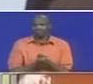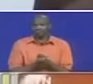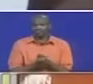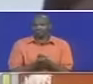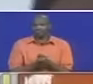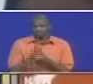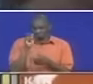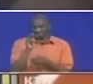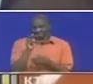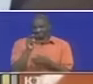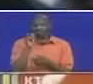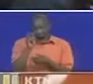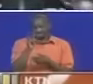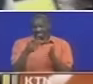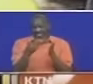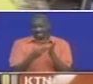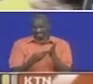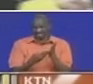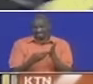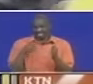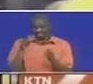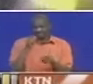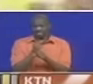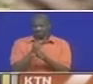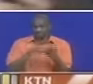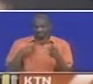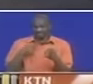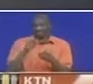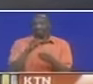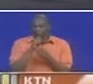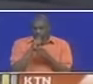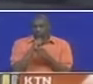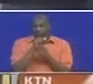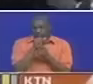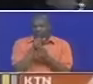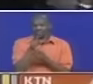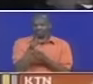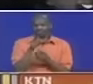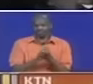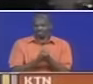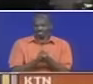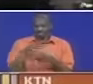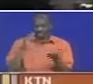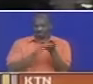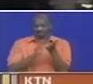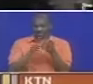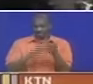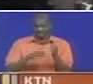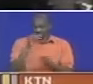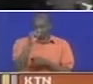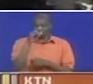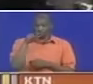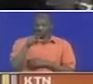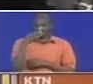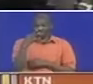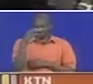Naona ile kiwango uko nayo. Operesheni inayotumia kifaa cha alcoblow. The recommended one is